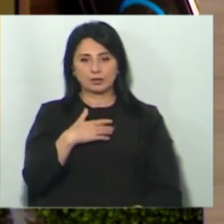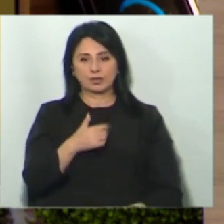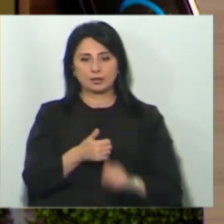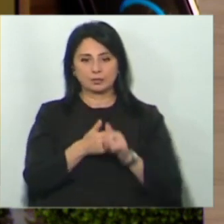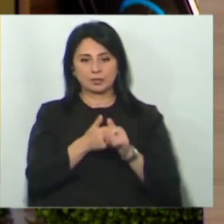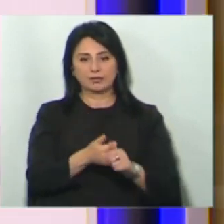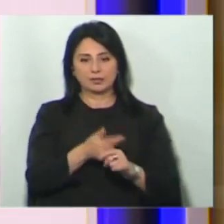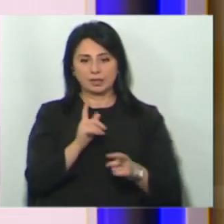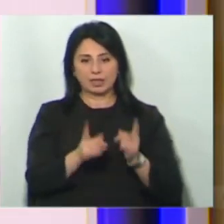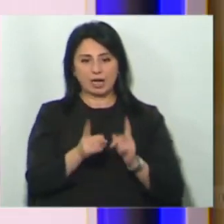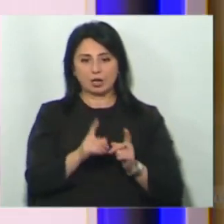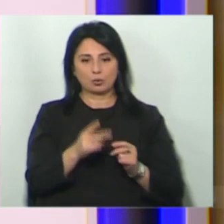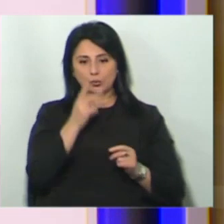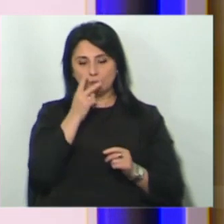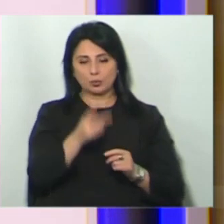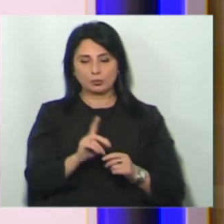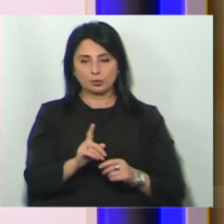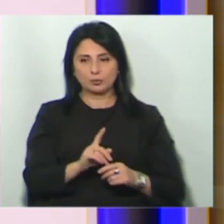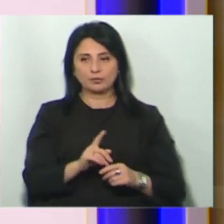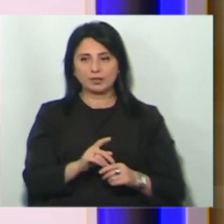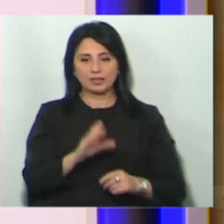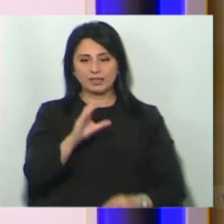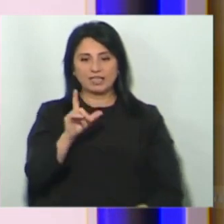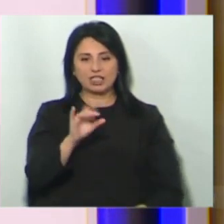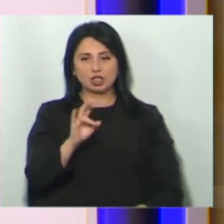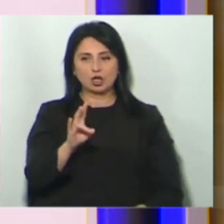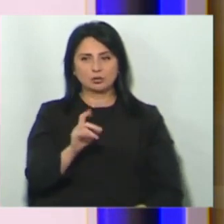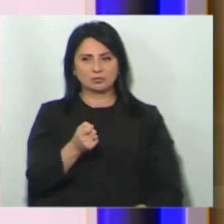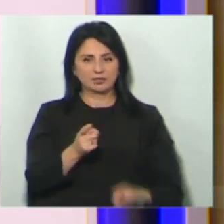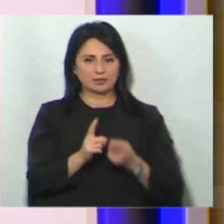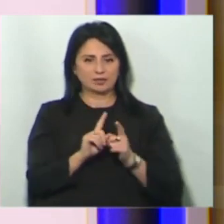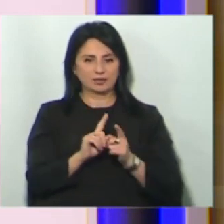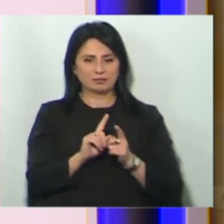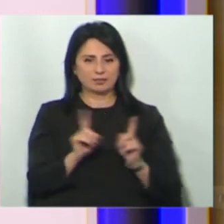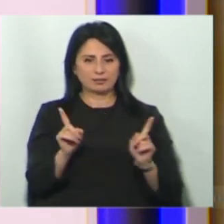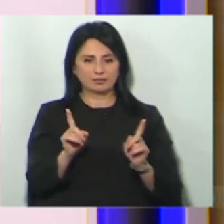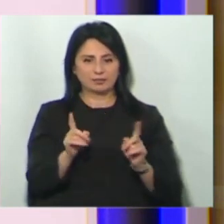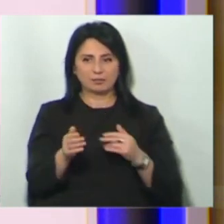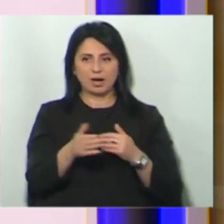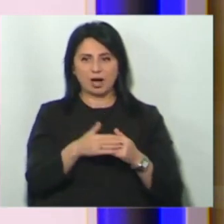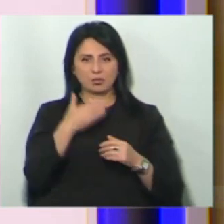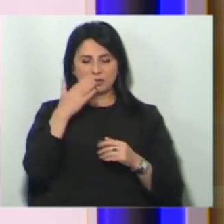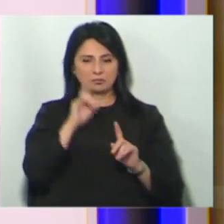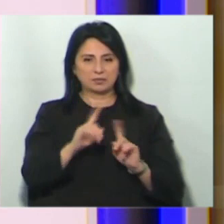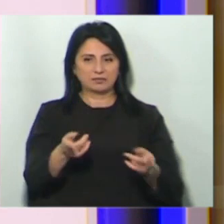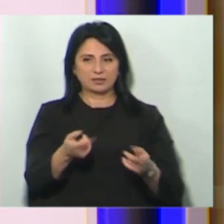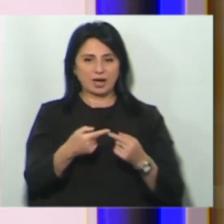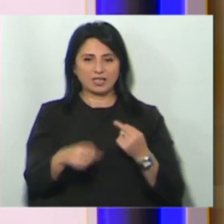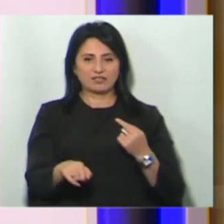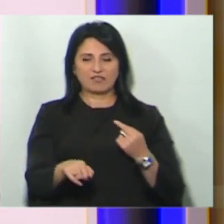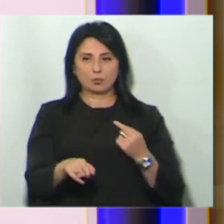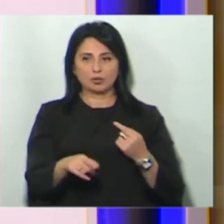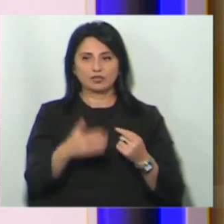e bine, la realul basta, uretrom sezoni, ce da uțna urat, mogui ahlo, da zaphuli, da